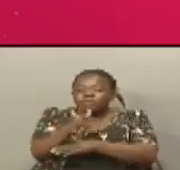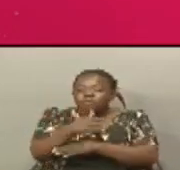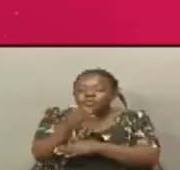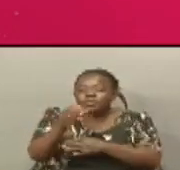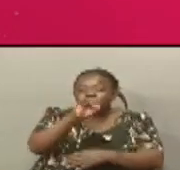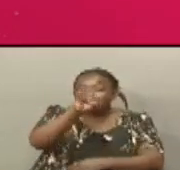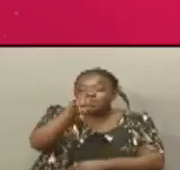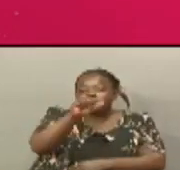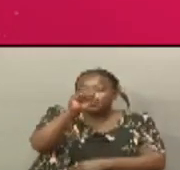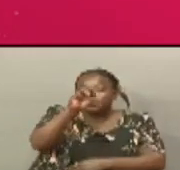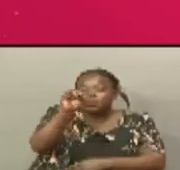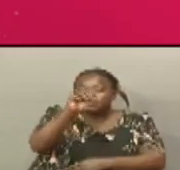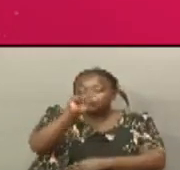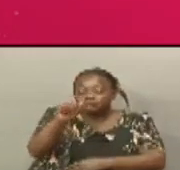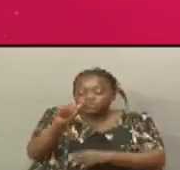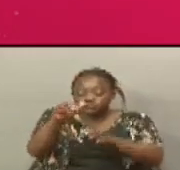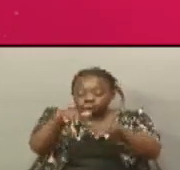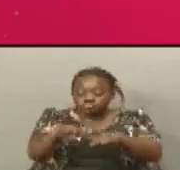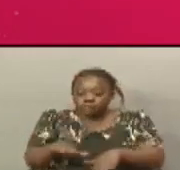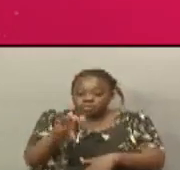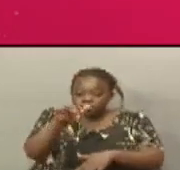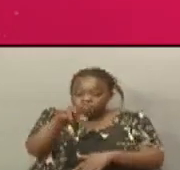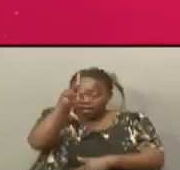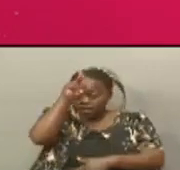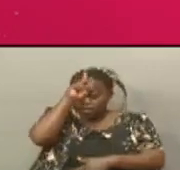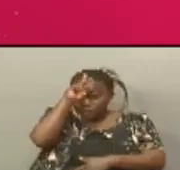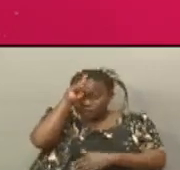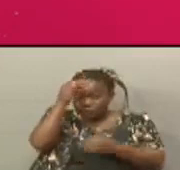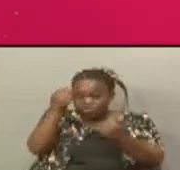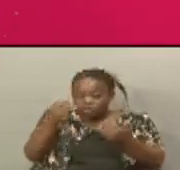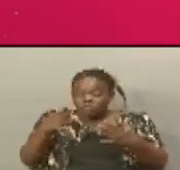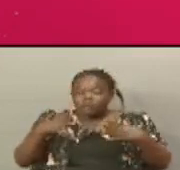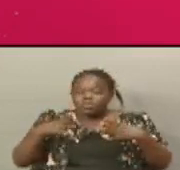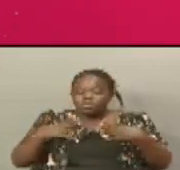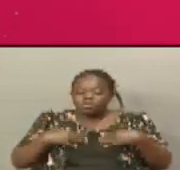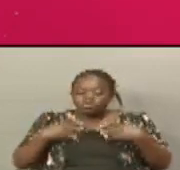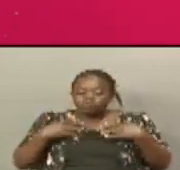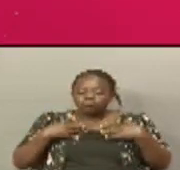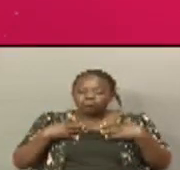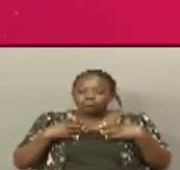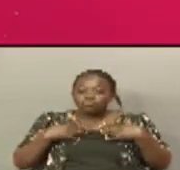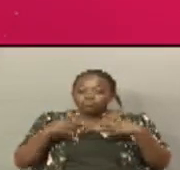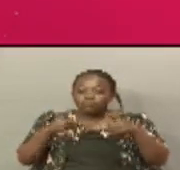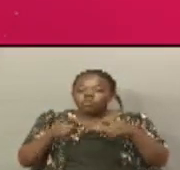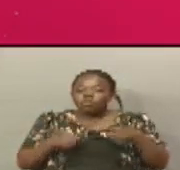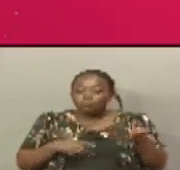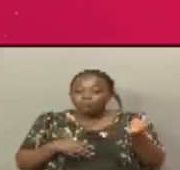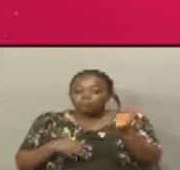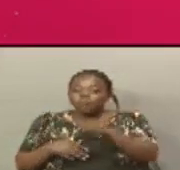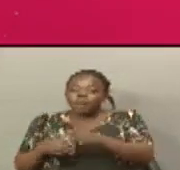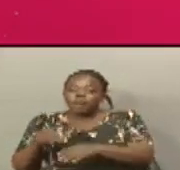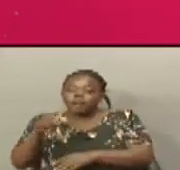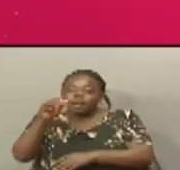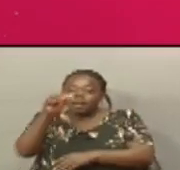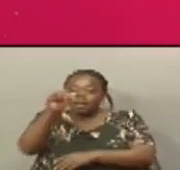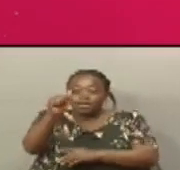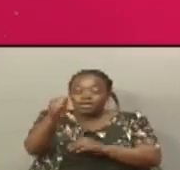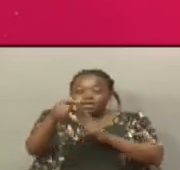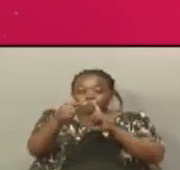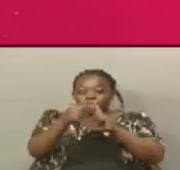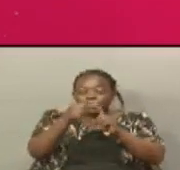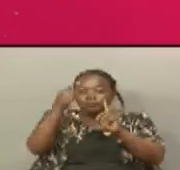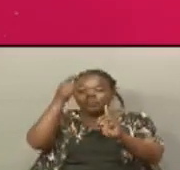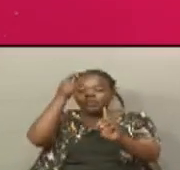okumuziika mu Adjumani. Bano mu kiseera kino bakkiriza omulambo ne gudda mu A plus okutuusanga